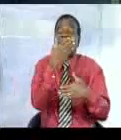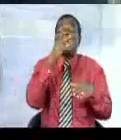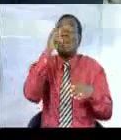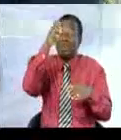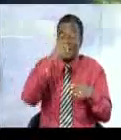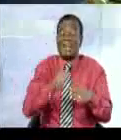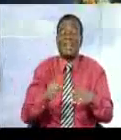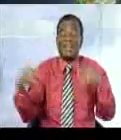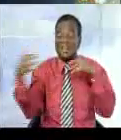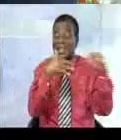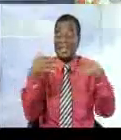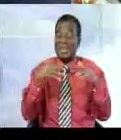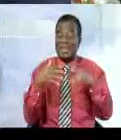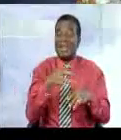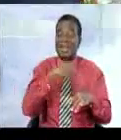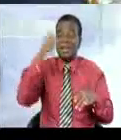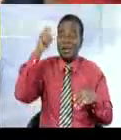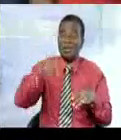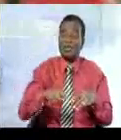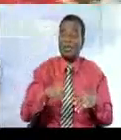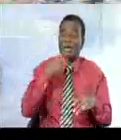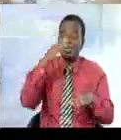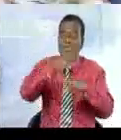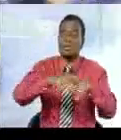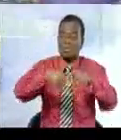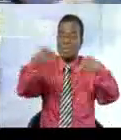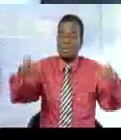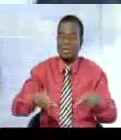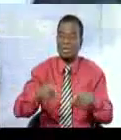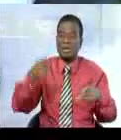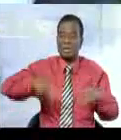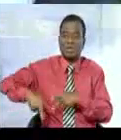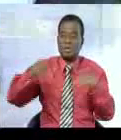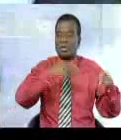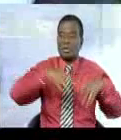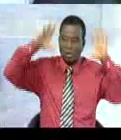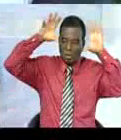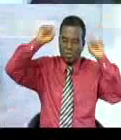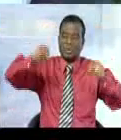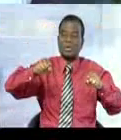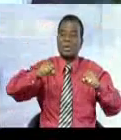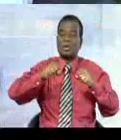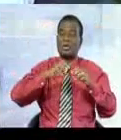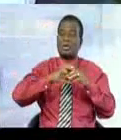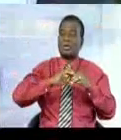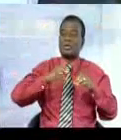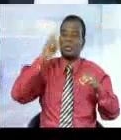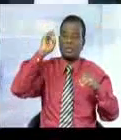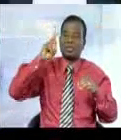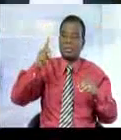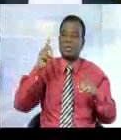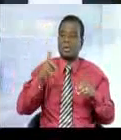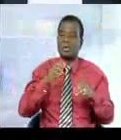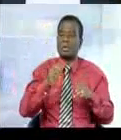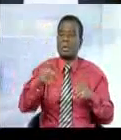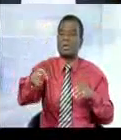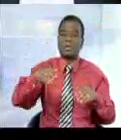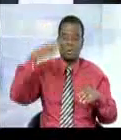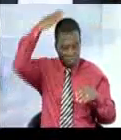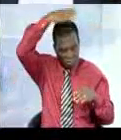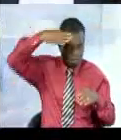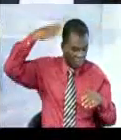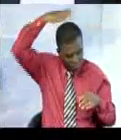kits d'audition et ils devront être sur le terrain, selon le président de la CDVR, Commission Dialogue, Vérité et